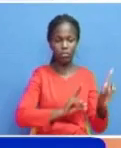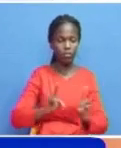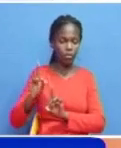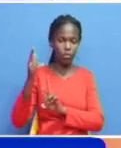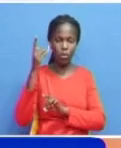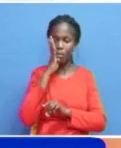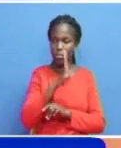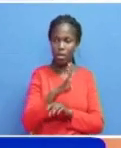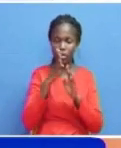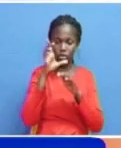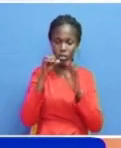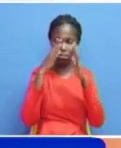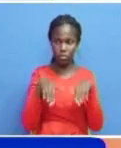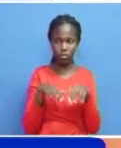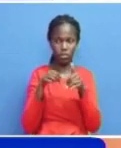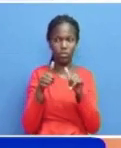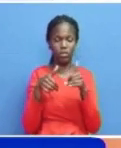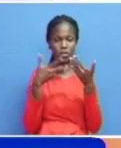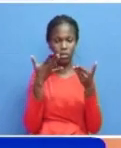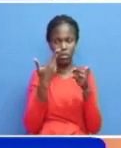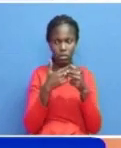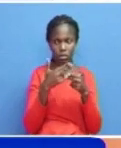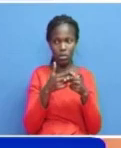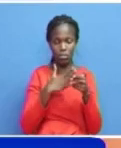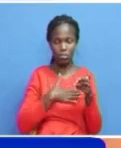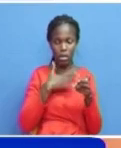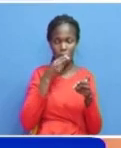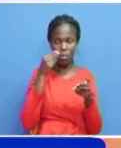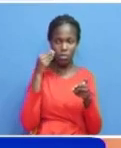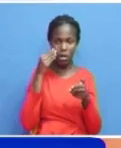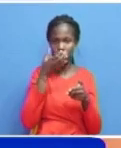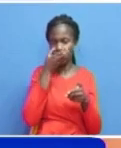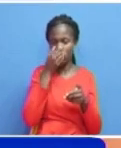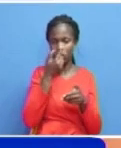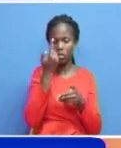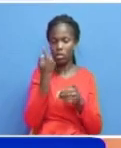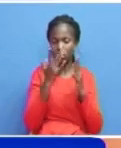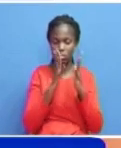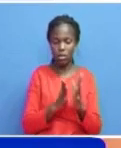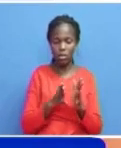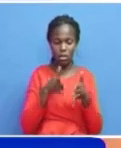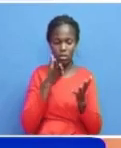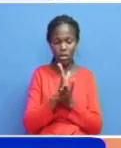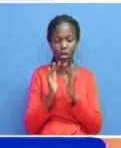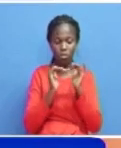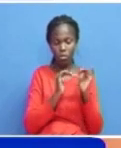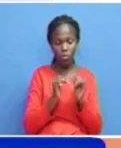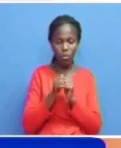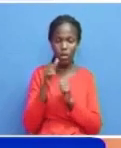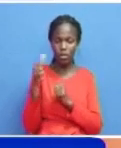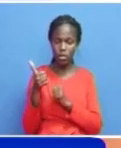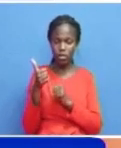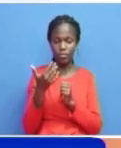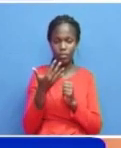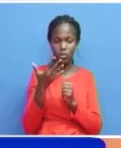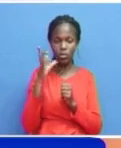omwe nyumba siandevi nini. Ila inengetwa isietwa boma yangu. Ruto ni waise kila mwene ndiye na aki mbea na nuna ula unge na vaimu undu kanamba ya